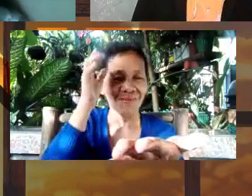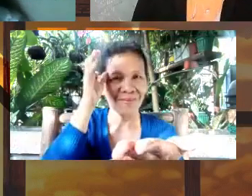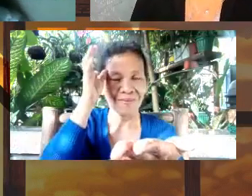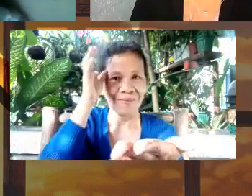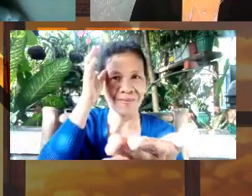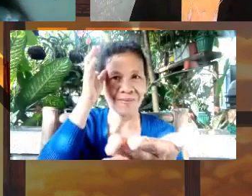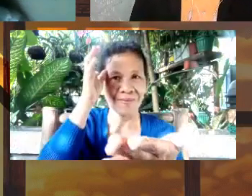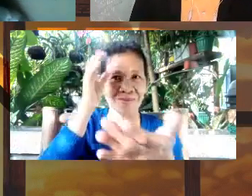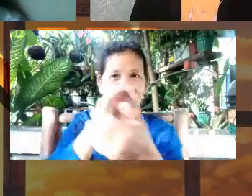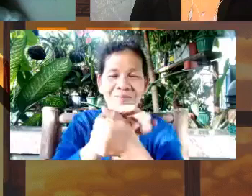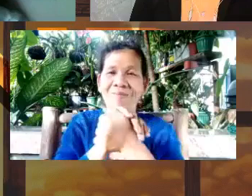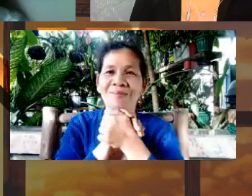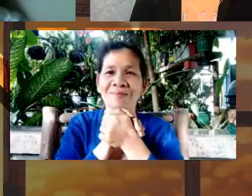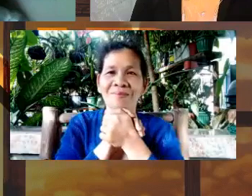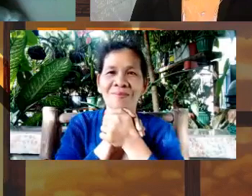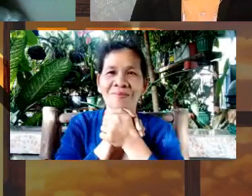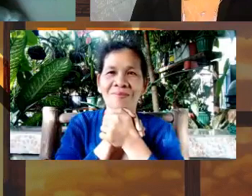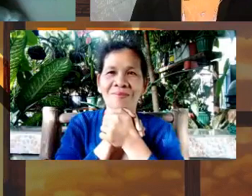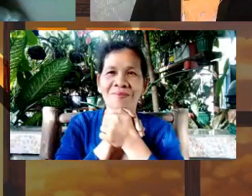part.